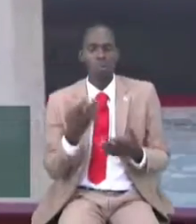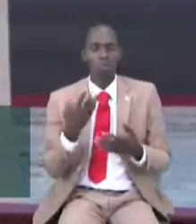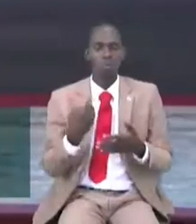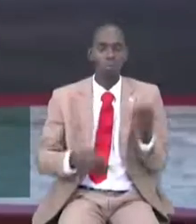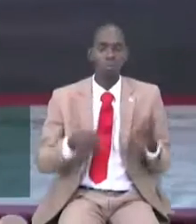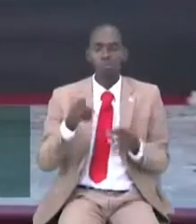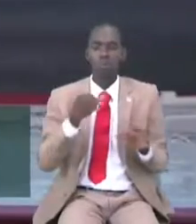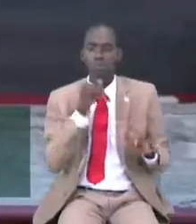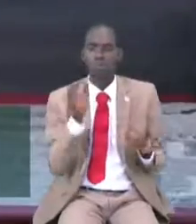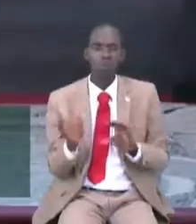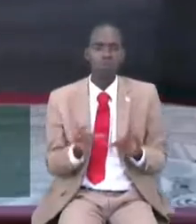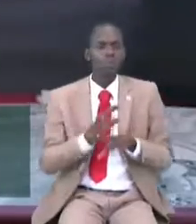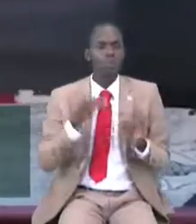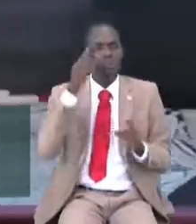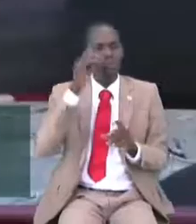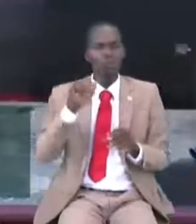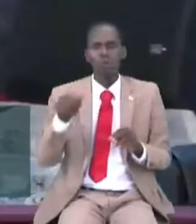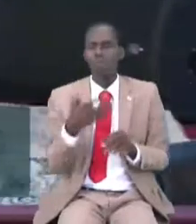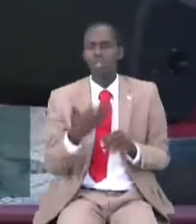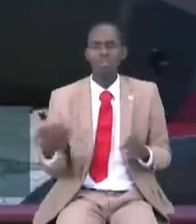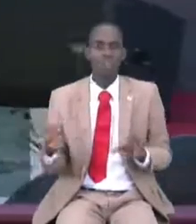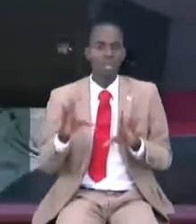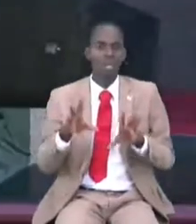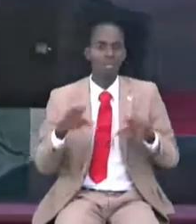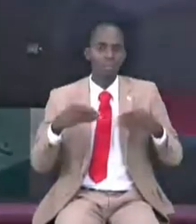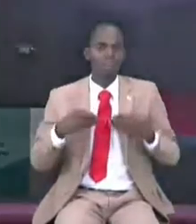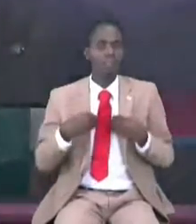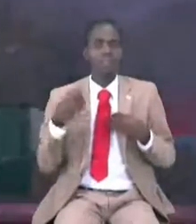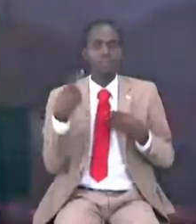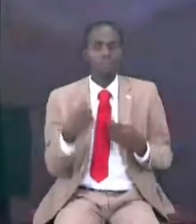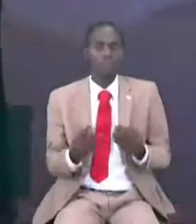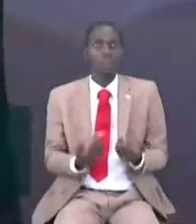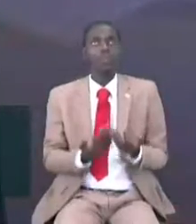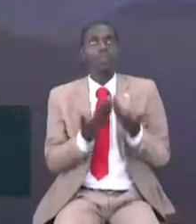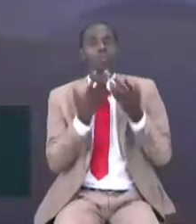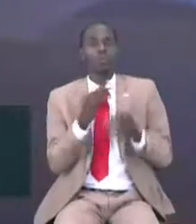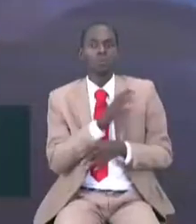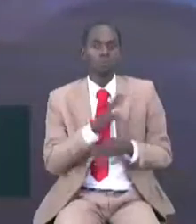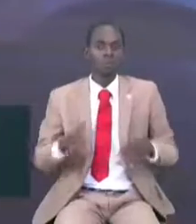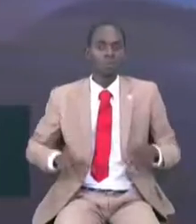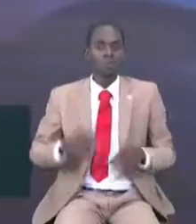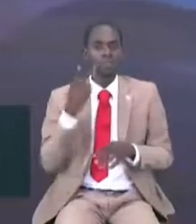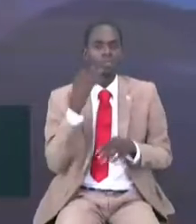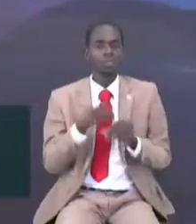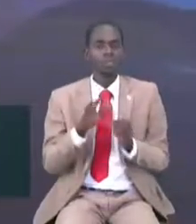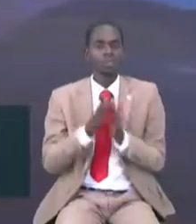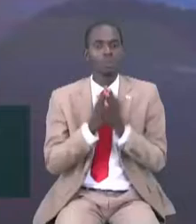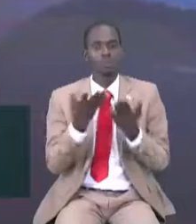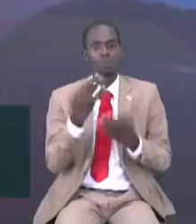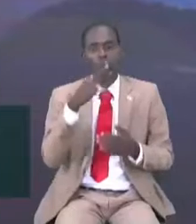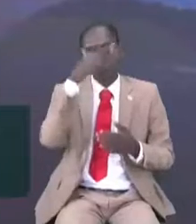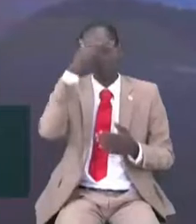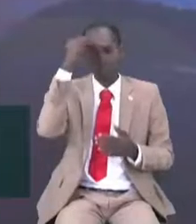l'expiation de Christ. Voyons Romains chapitre 5, verset 11. Et non seulement